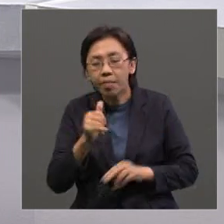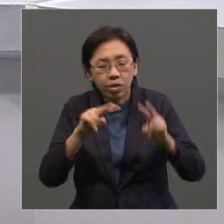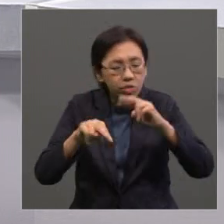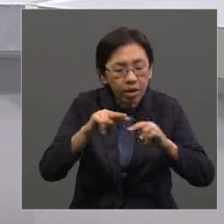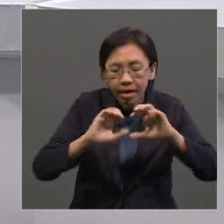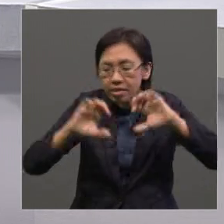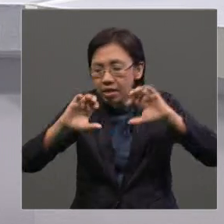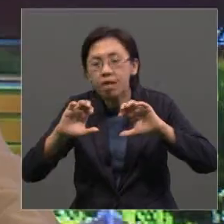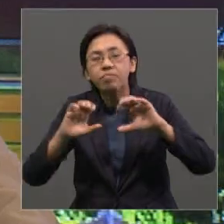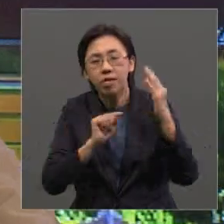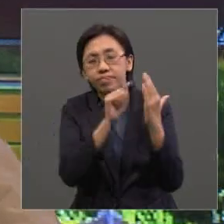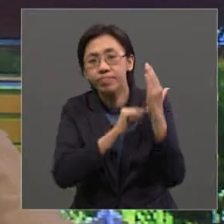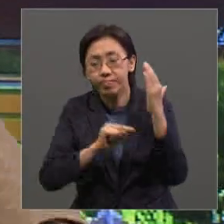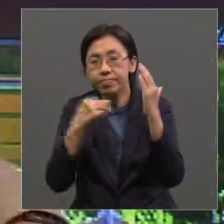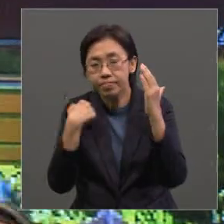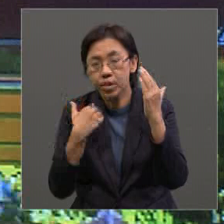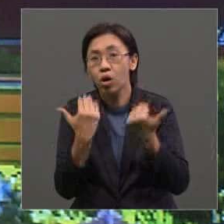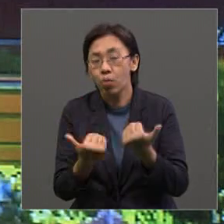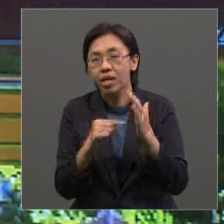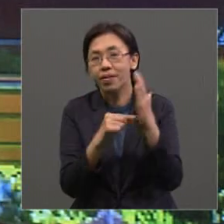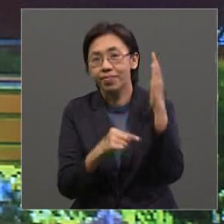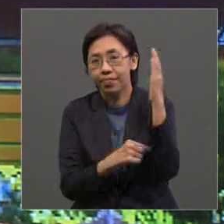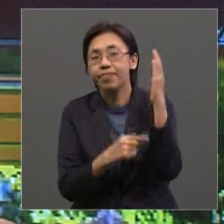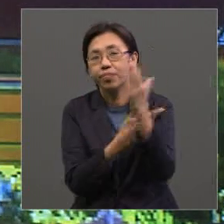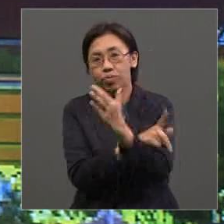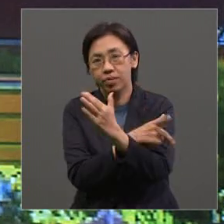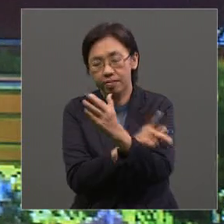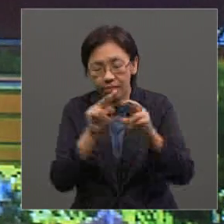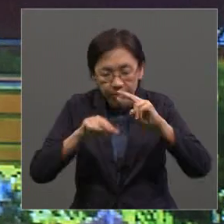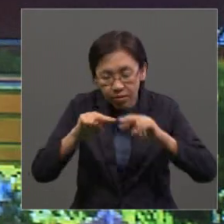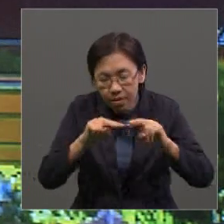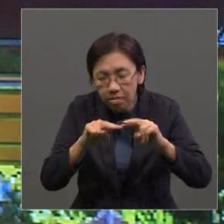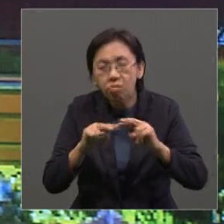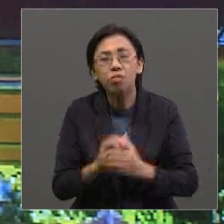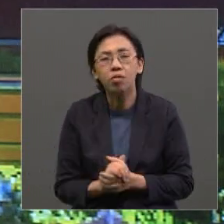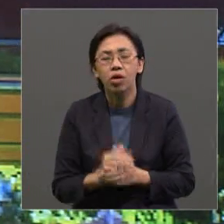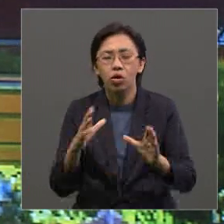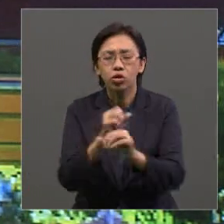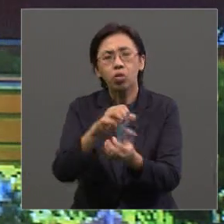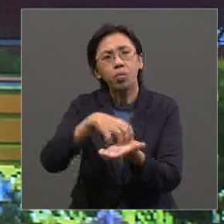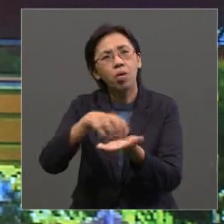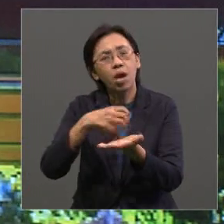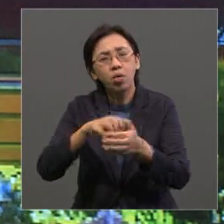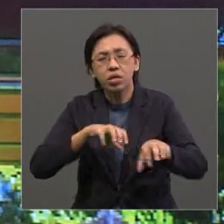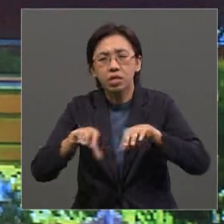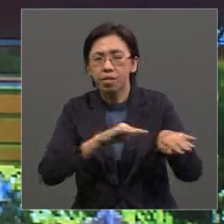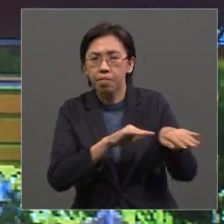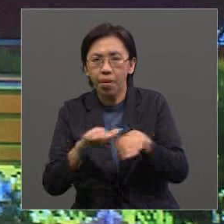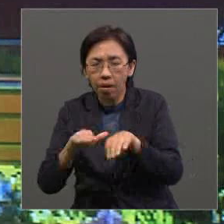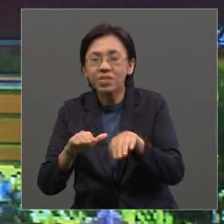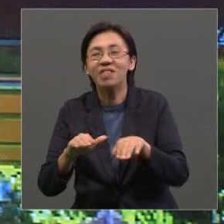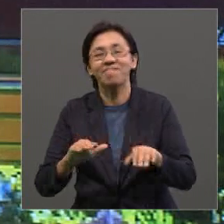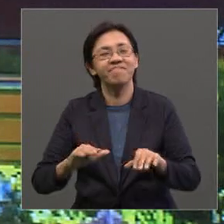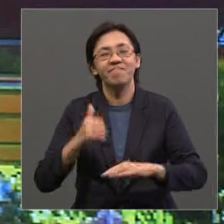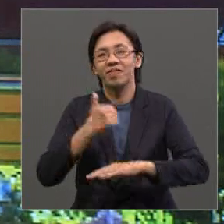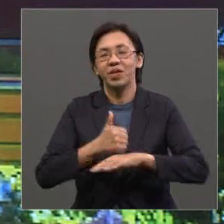การอย่างต่อเนื่องนะครับวันนี้ได้ลงพื้นที่ไปตรวจราชการที่จังหวัดภูเก็ตนะภายหลังเข้าไปรับฟังบรรยายสรุปเรื่องของการเตรียมความพร้อมการเป็นเ